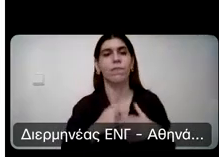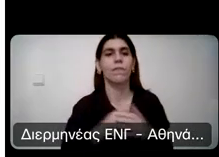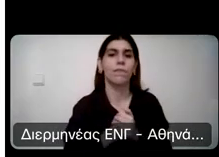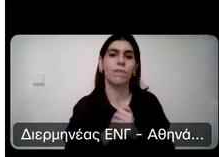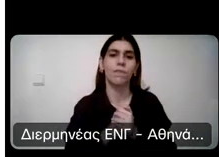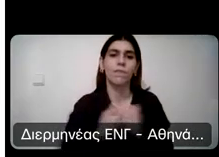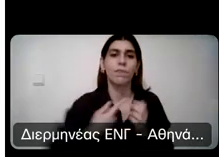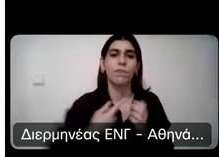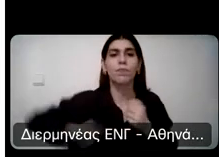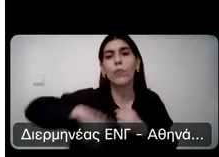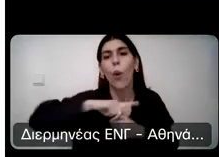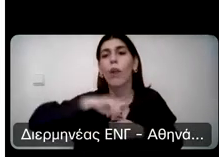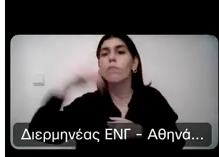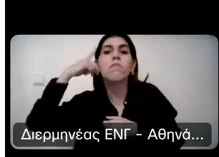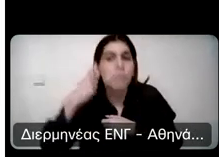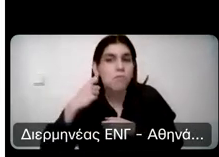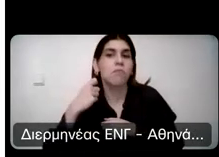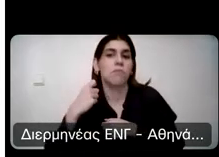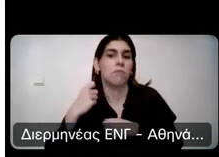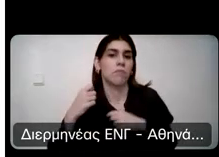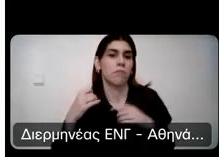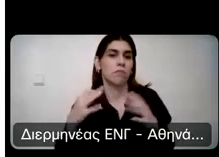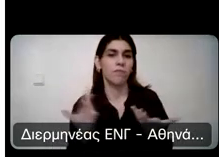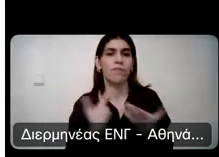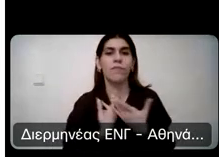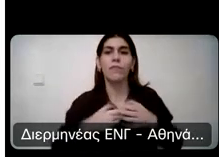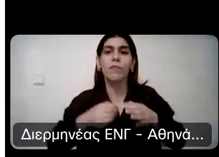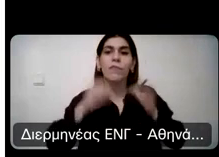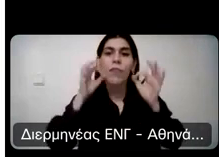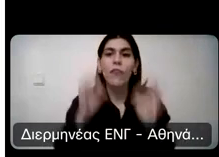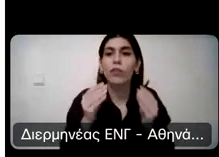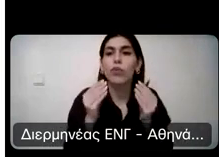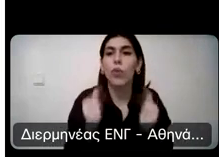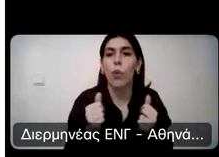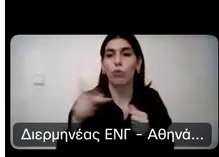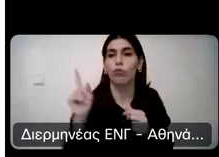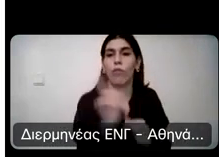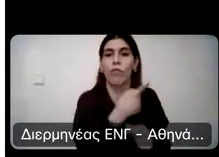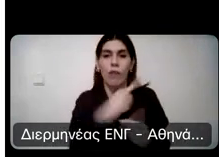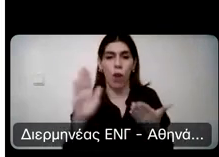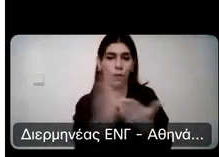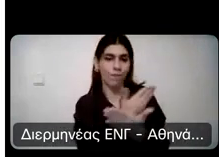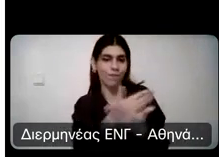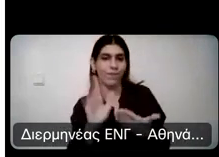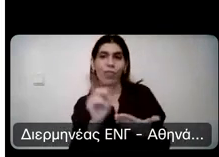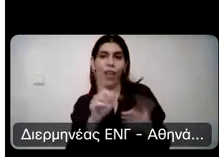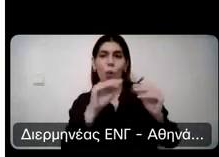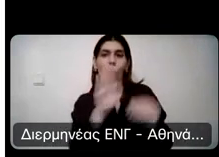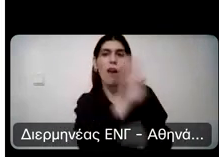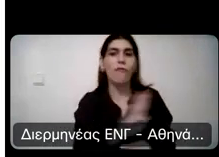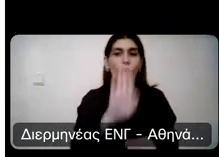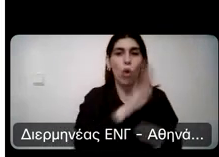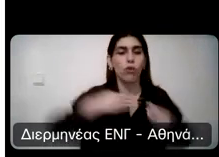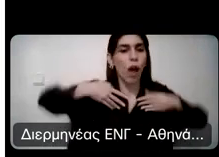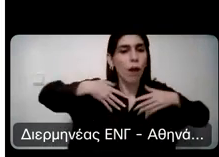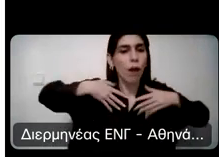ότι η γλωσσική διαφοροποίηση δεν ανάγεται στη φυσική βιολογική διαφοροποίηση μεταξύ των